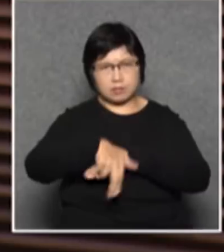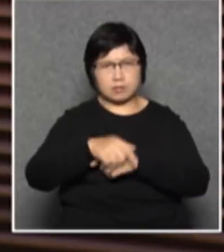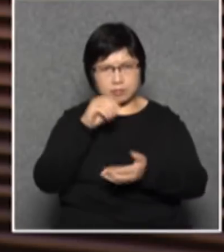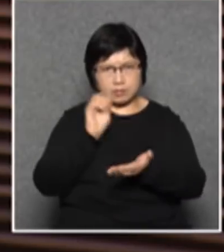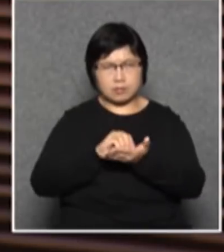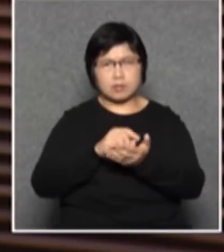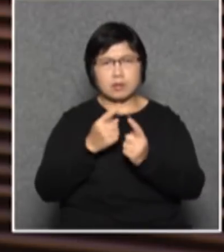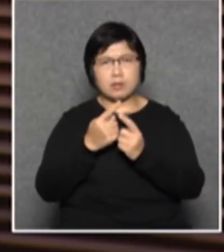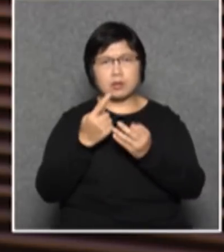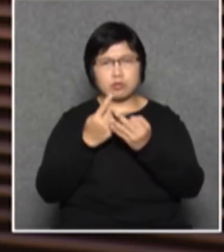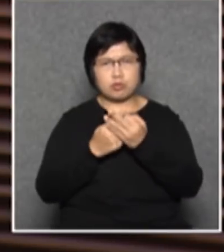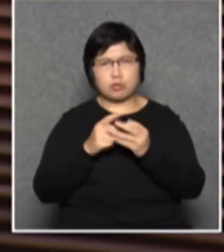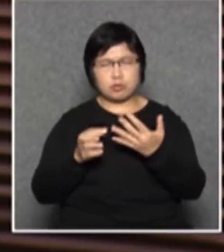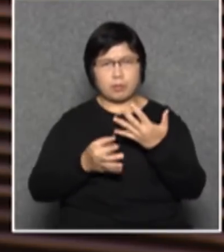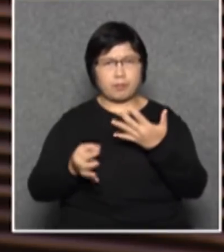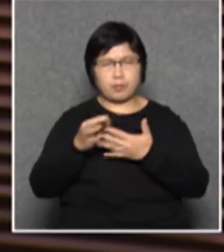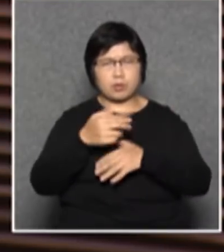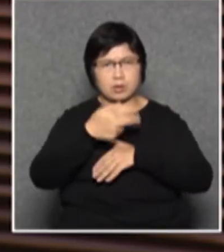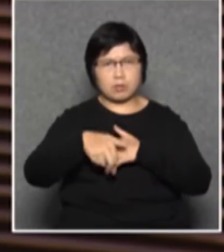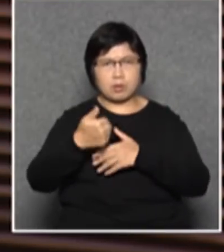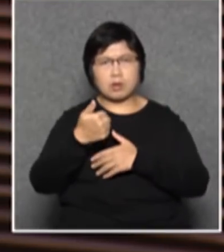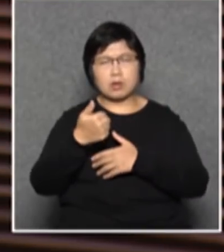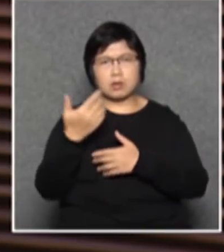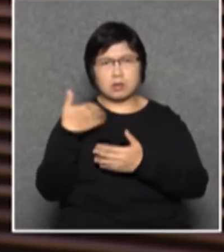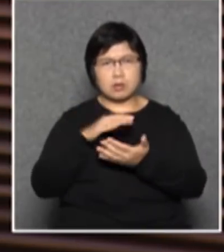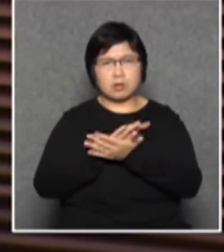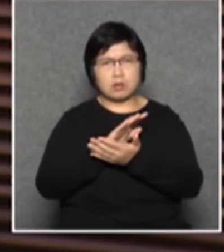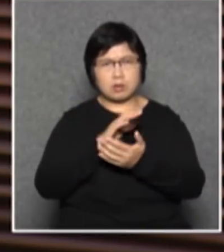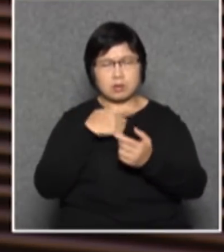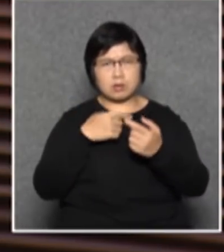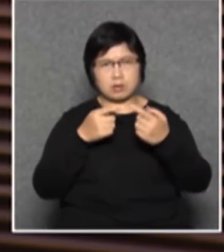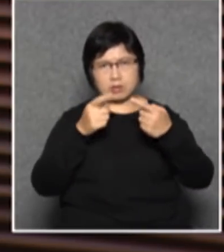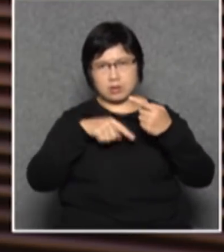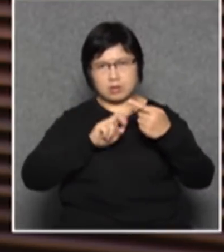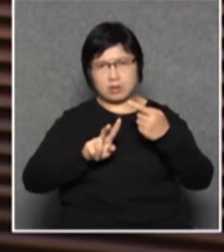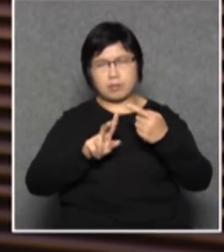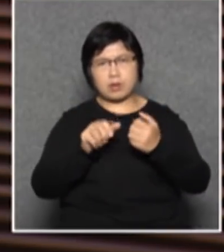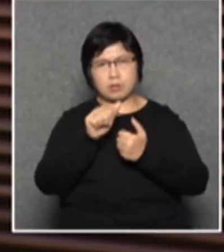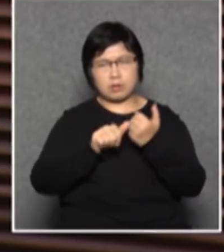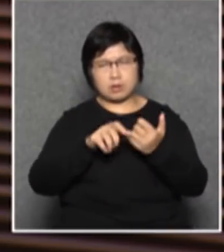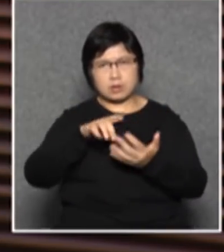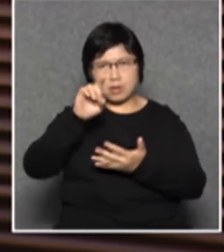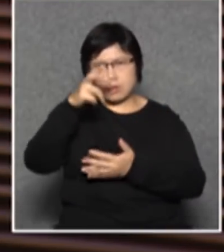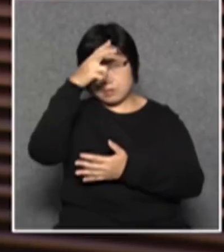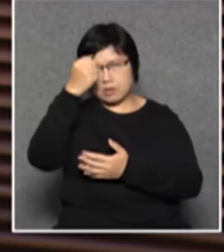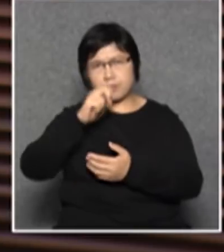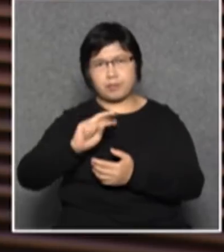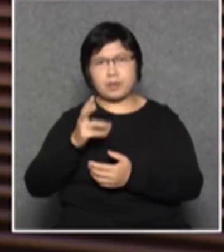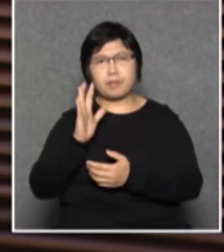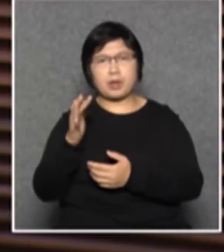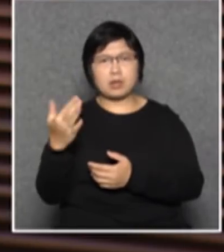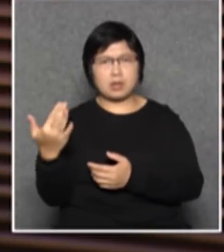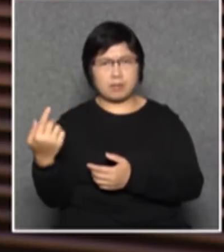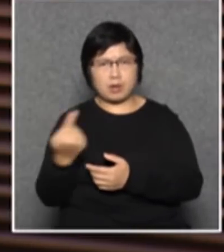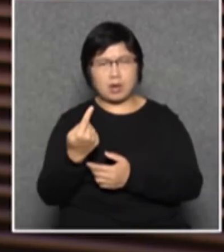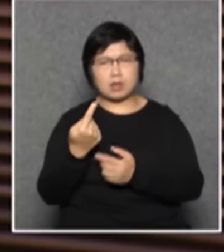民主進步的方案，由過去1200人選出來的行政長官變成500多萬市民選